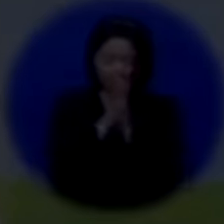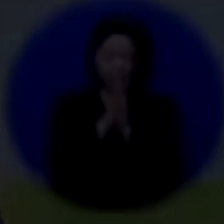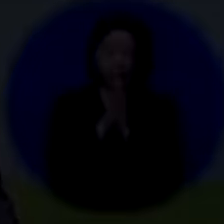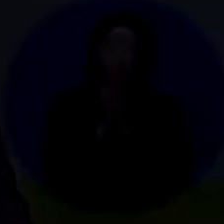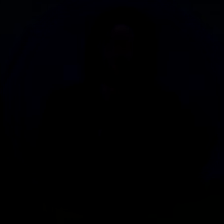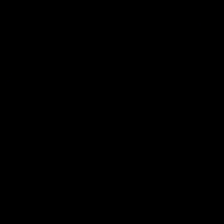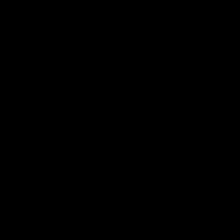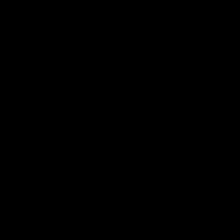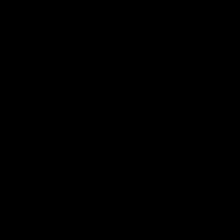아멘